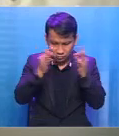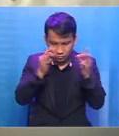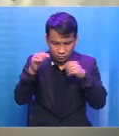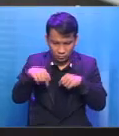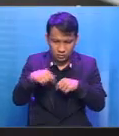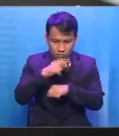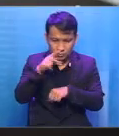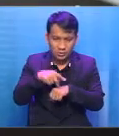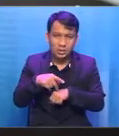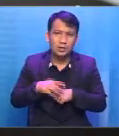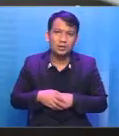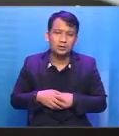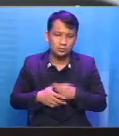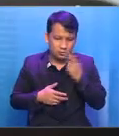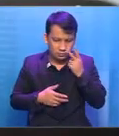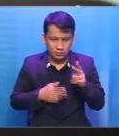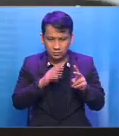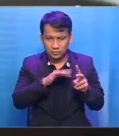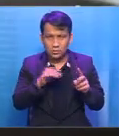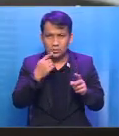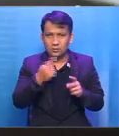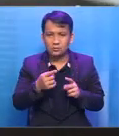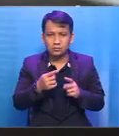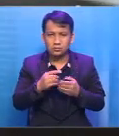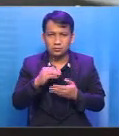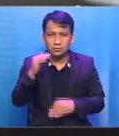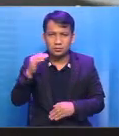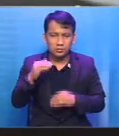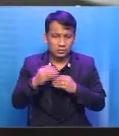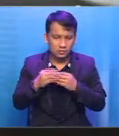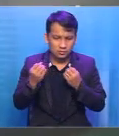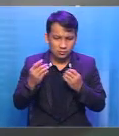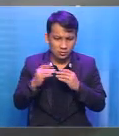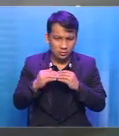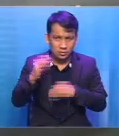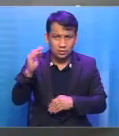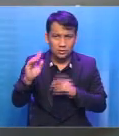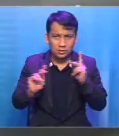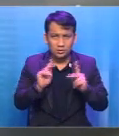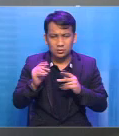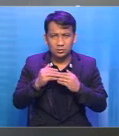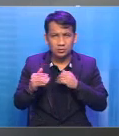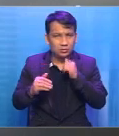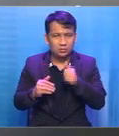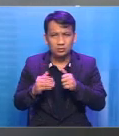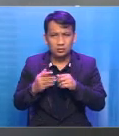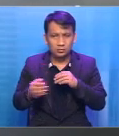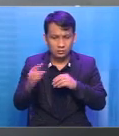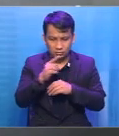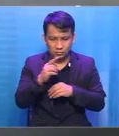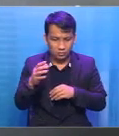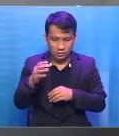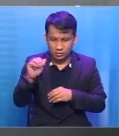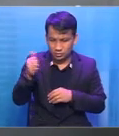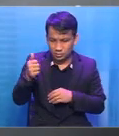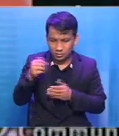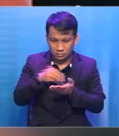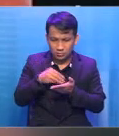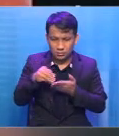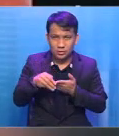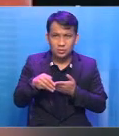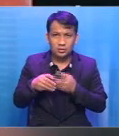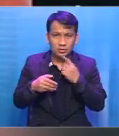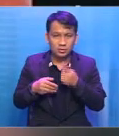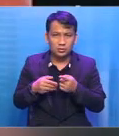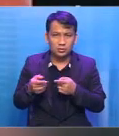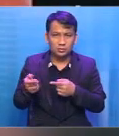sa bansa. Napuna ito ng ilan dahil lagpas daw ito sa populasyon ng Pilipinas na hindi aabot sa 110 million.